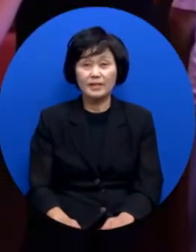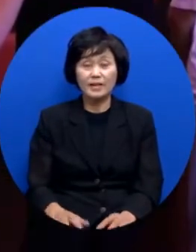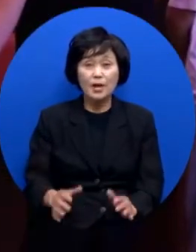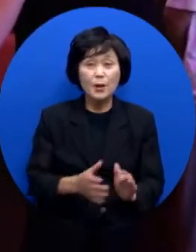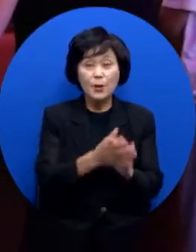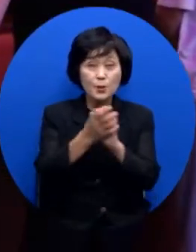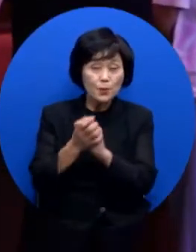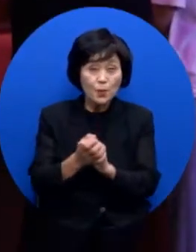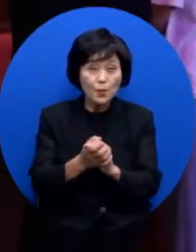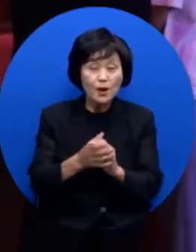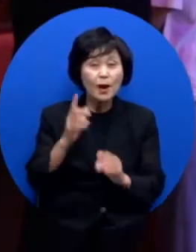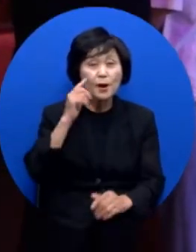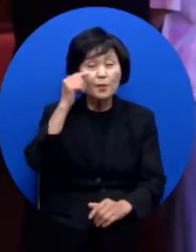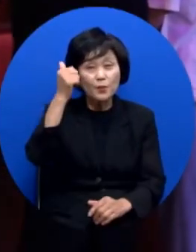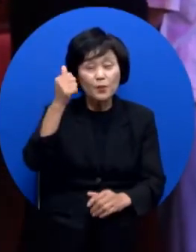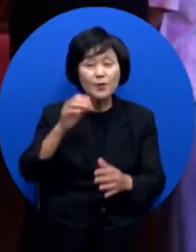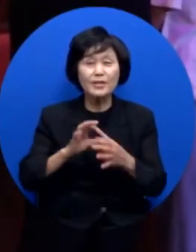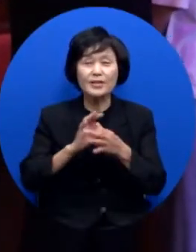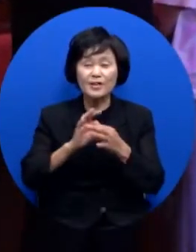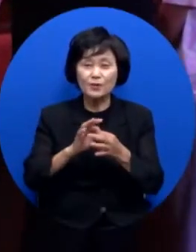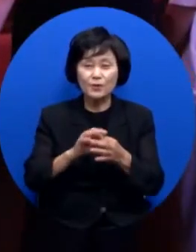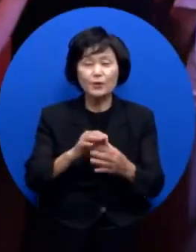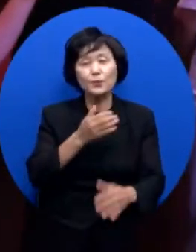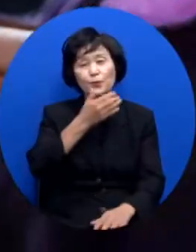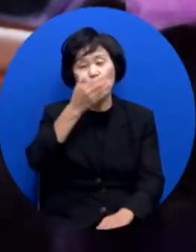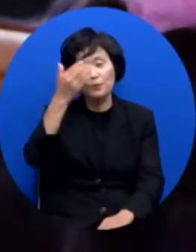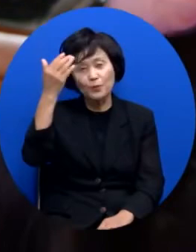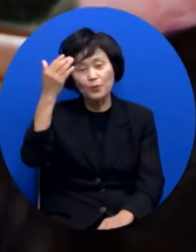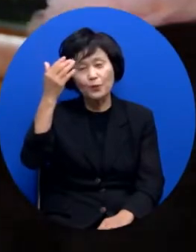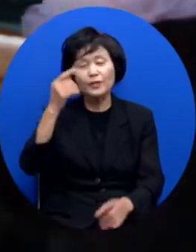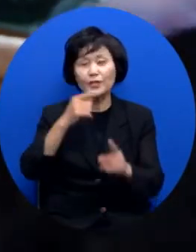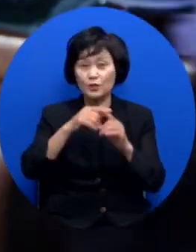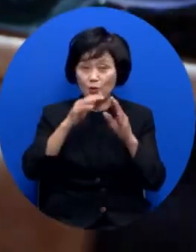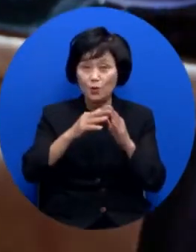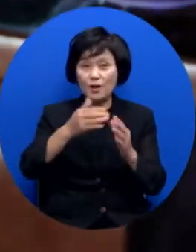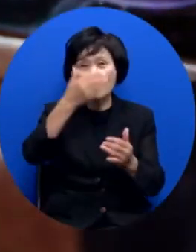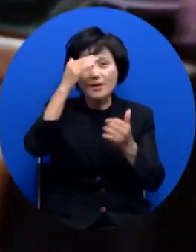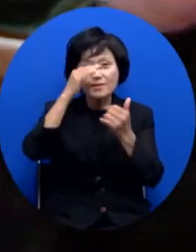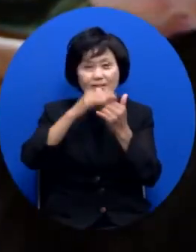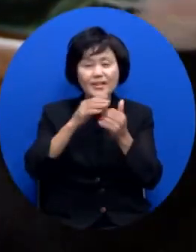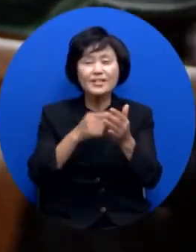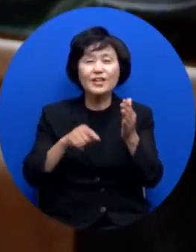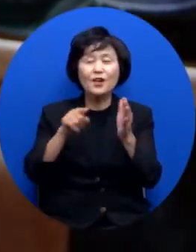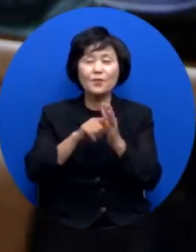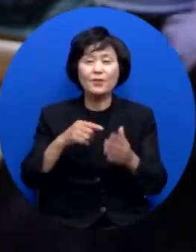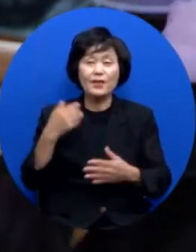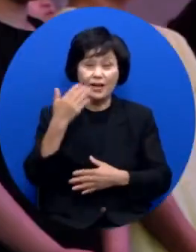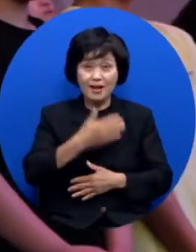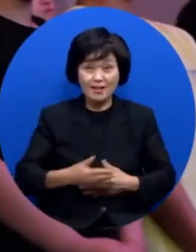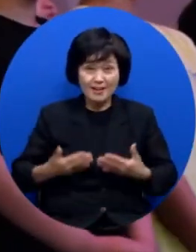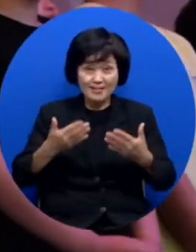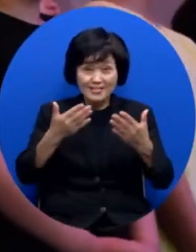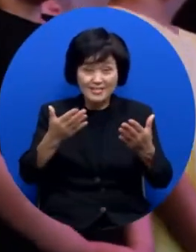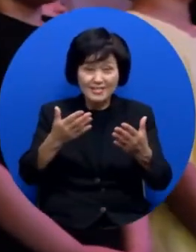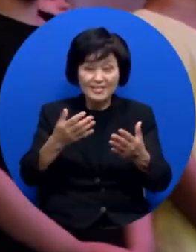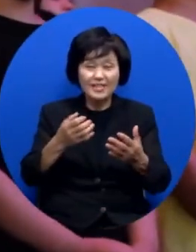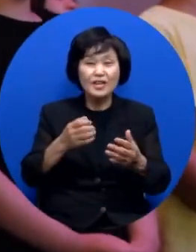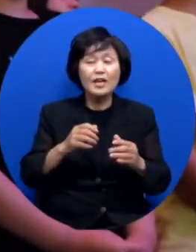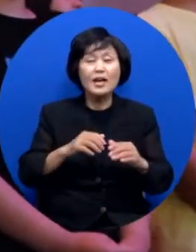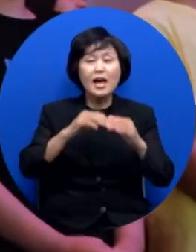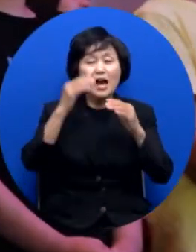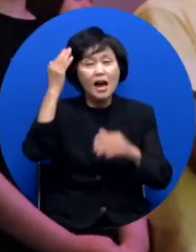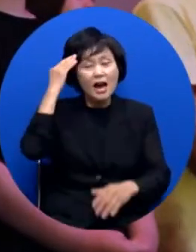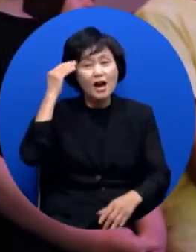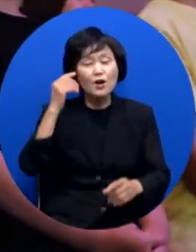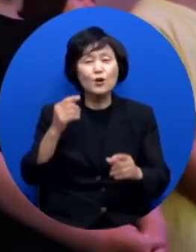다음 세대 부흥을 꿈꾸는 광주 청사교회. 다음 세대를 향한 헌신이 광주 지역교회는 물론 한국교회